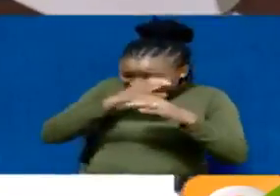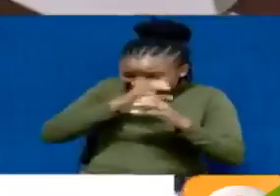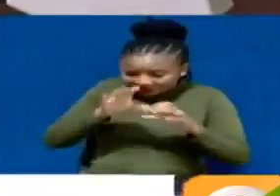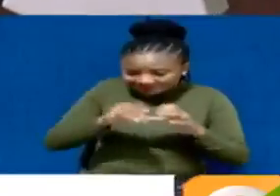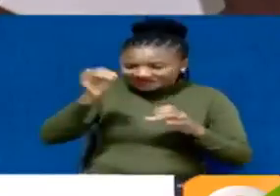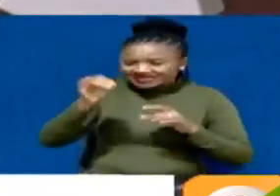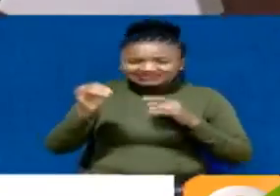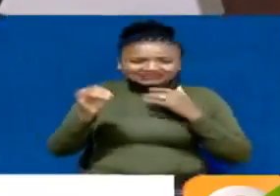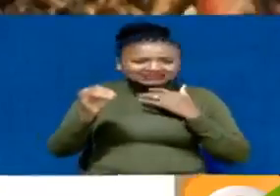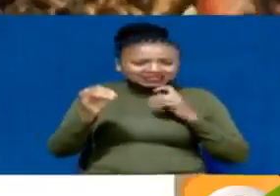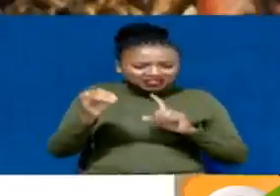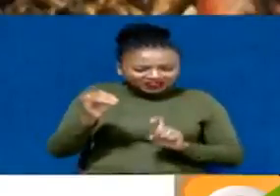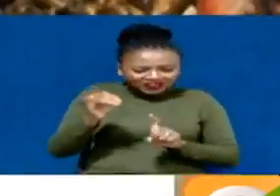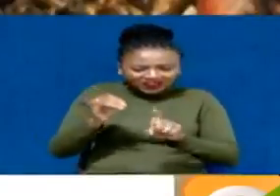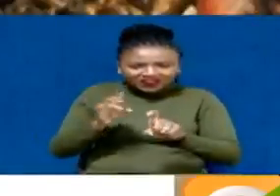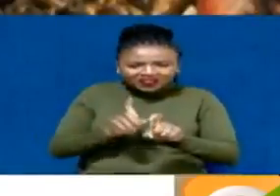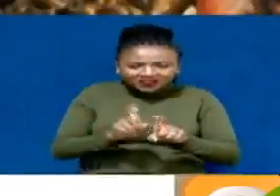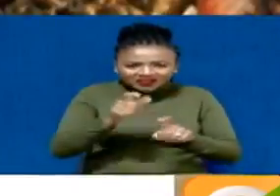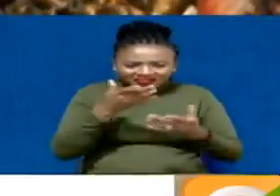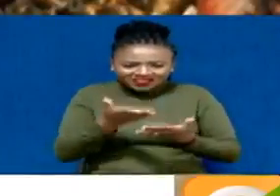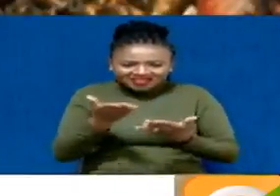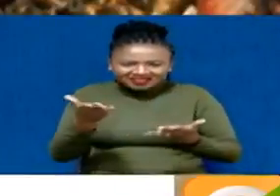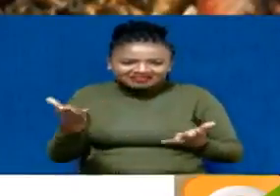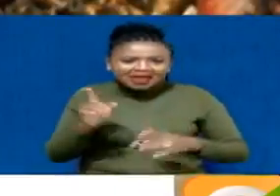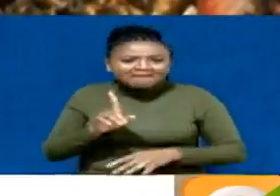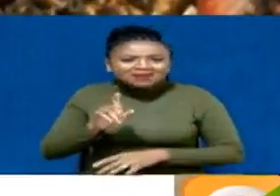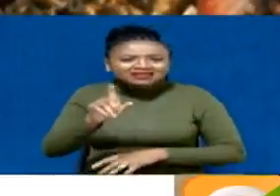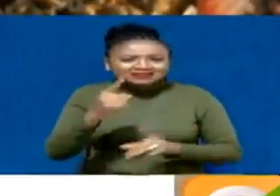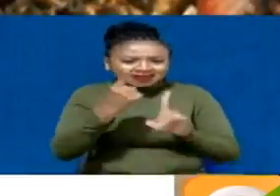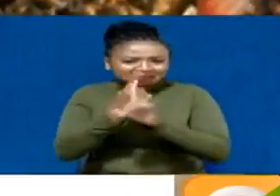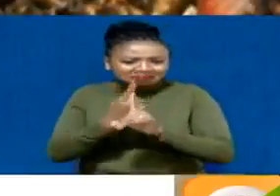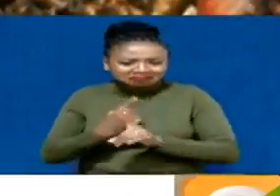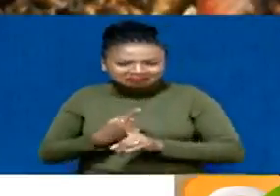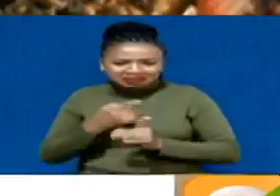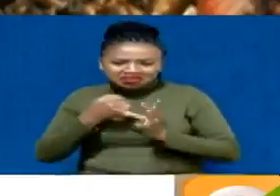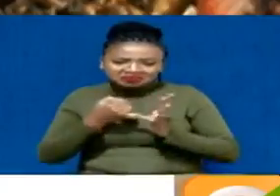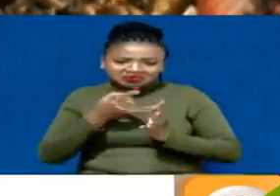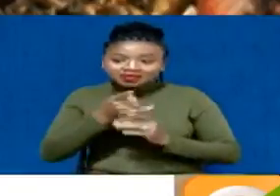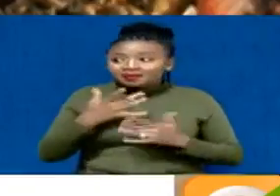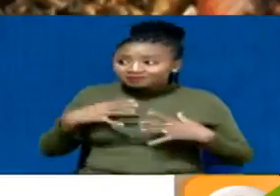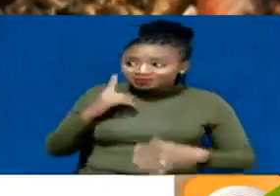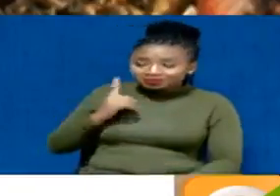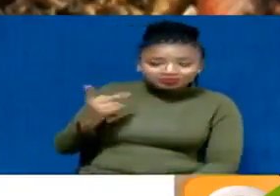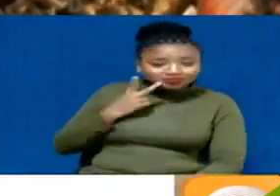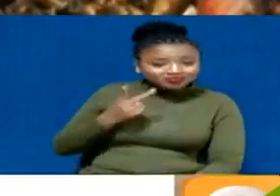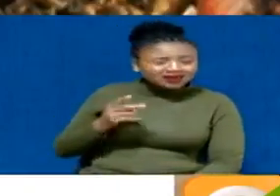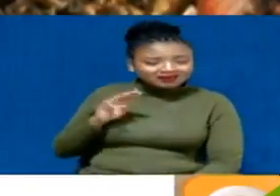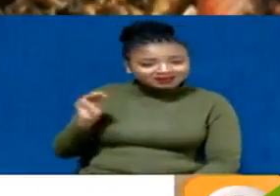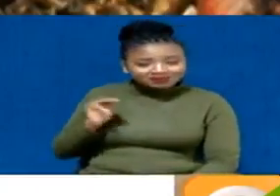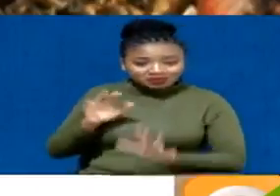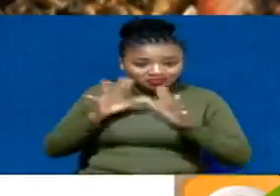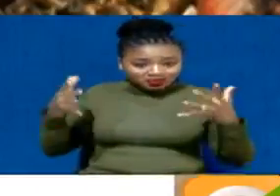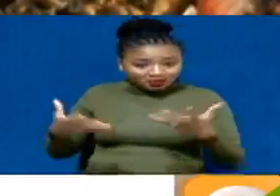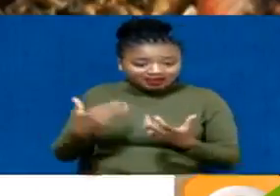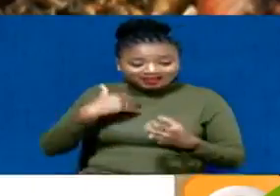wa viini vinavyosababisha kichocho. Watu milioni 200 wameathirika na kichocho duniani. Nchini Kenya,